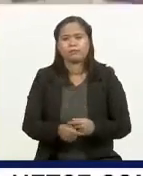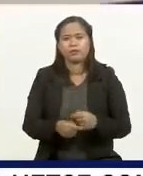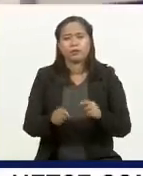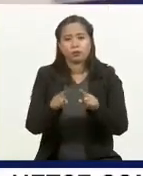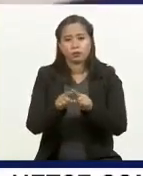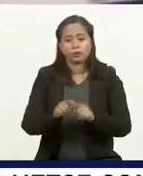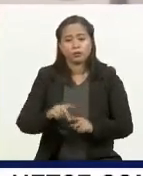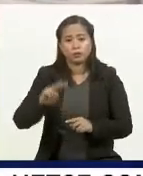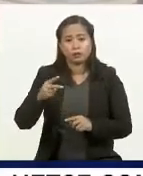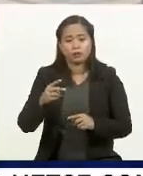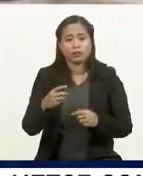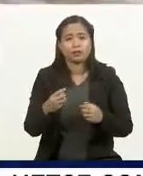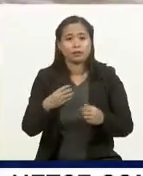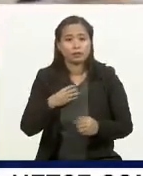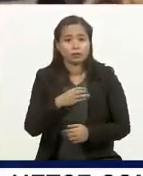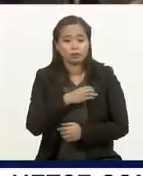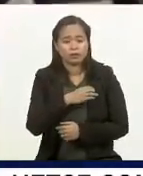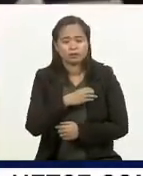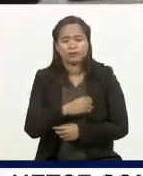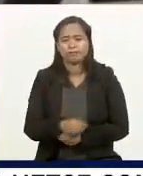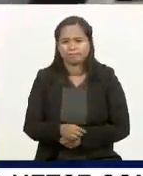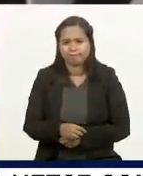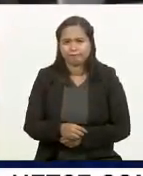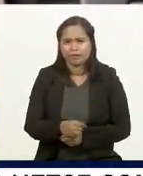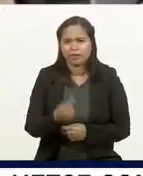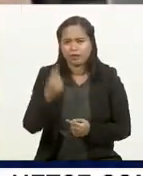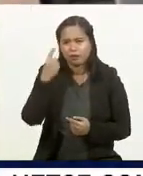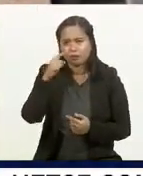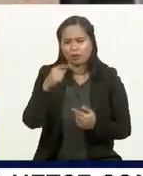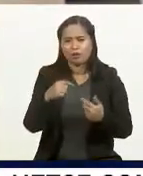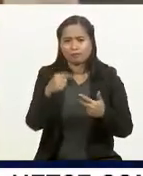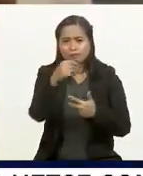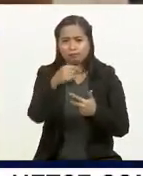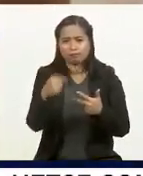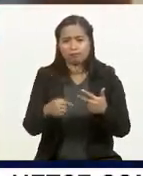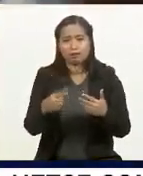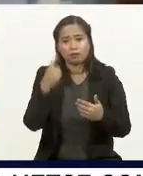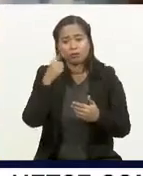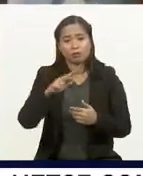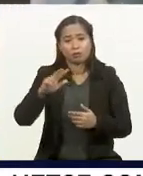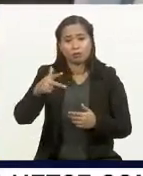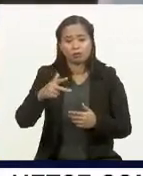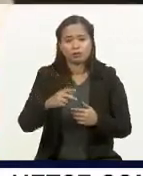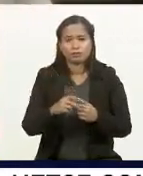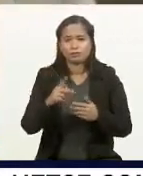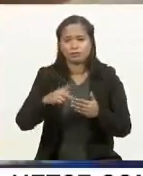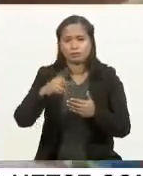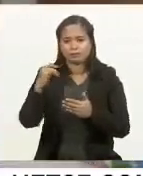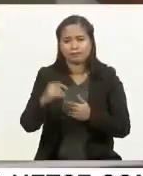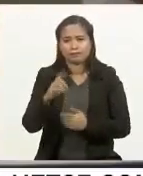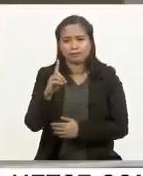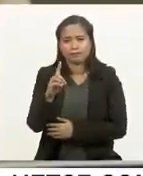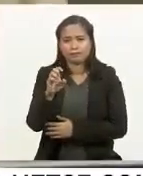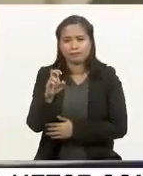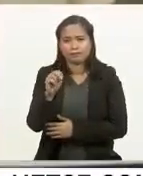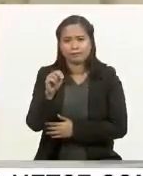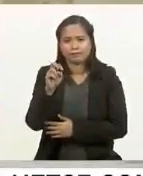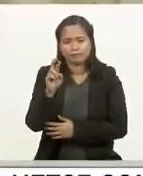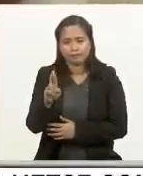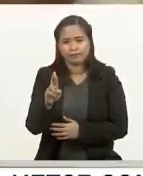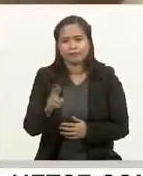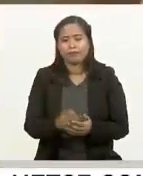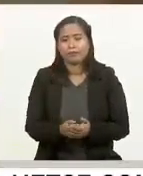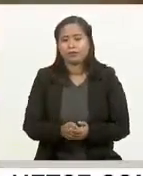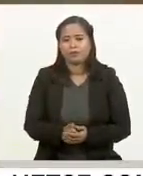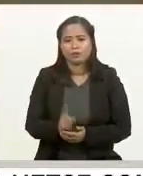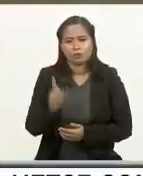District Representative Congressman Albert Garcia ang inilunsad ng ikatlong project ng Department of Environment and Natural Resources